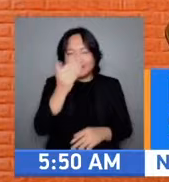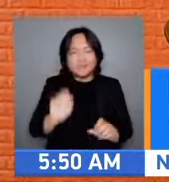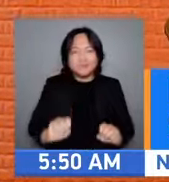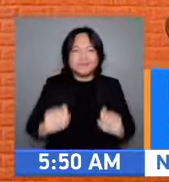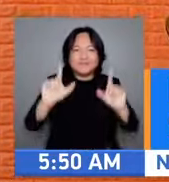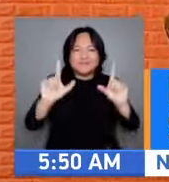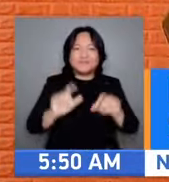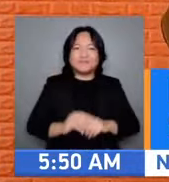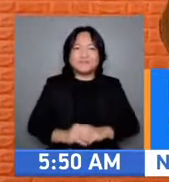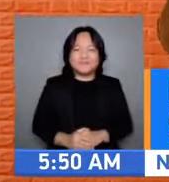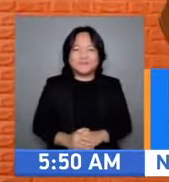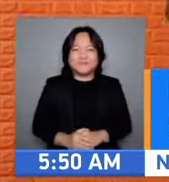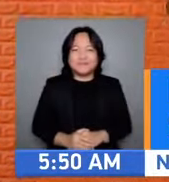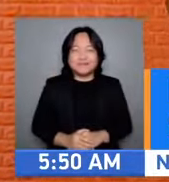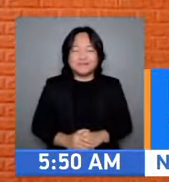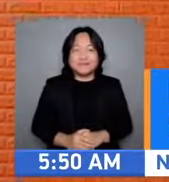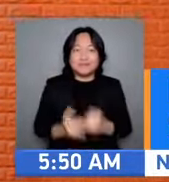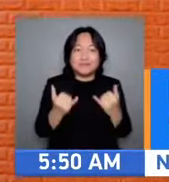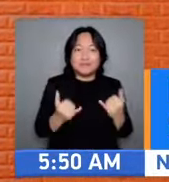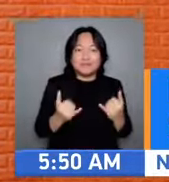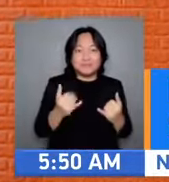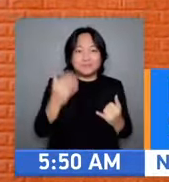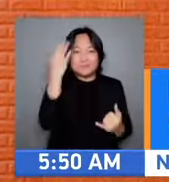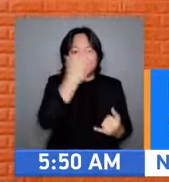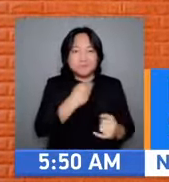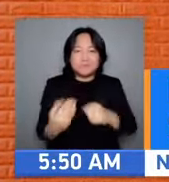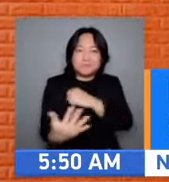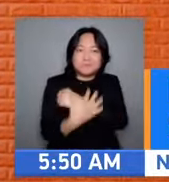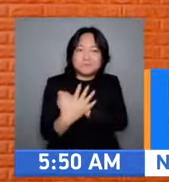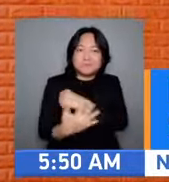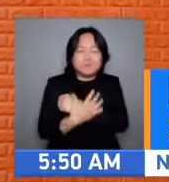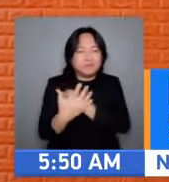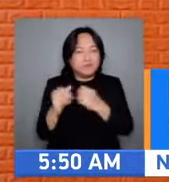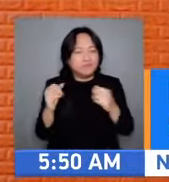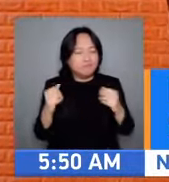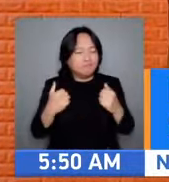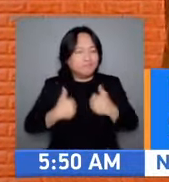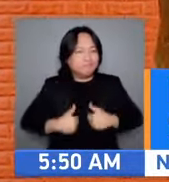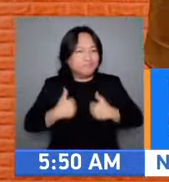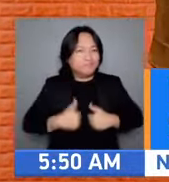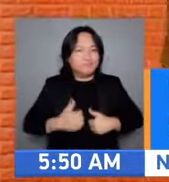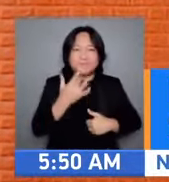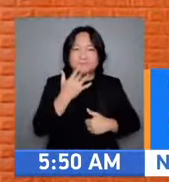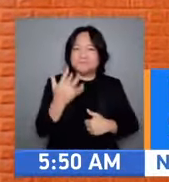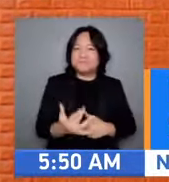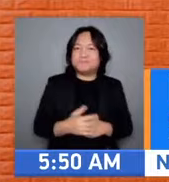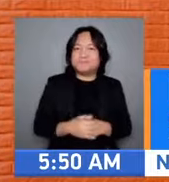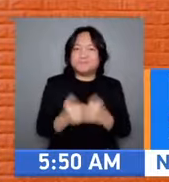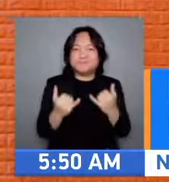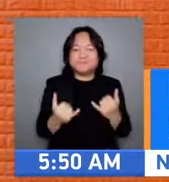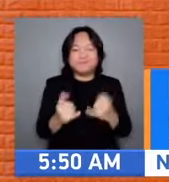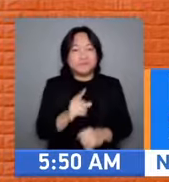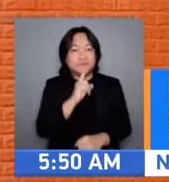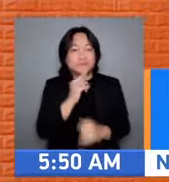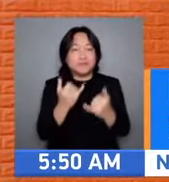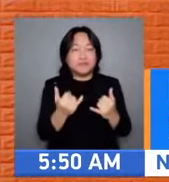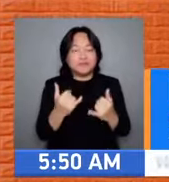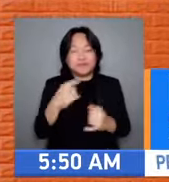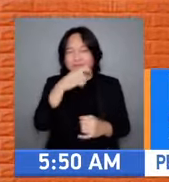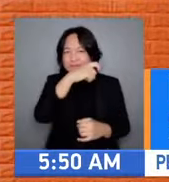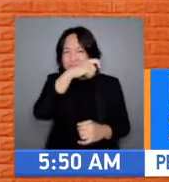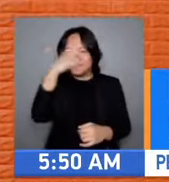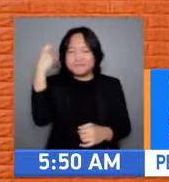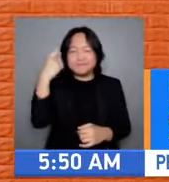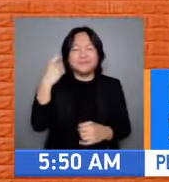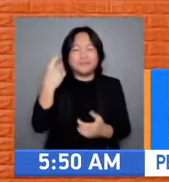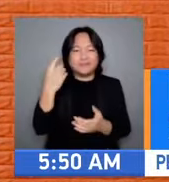dagat, sarap maligo. Ayan, syempre, meron tayo today na segment na mag-feature ng dagat. Kaya naman, very summer vibes yan. Alright. Tuloy-tuloy lang